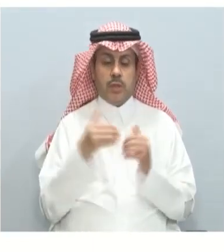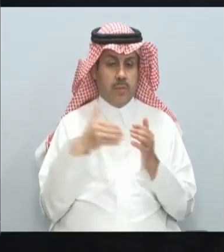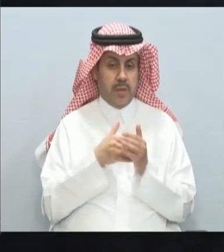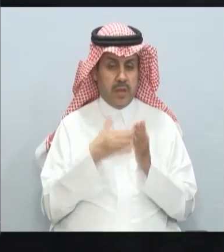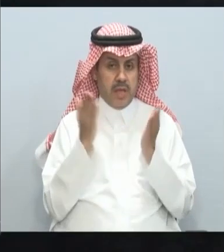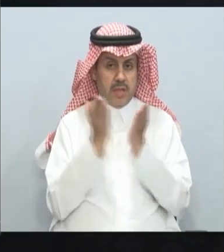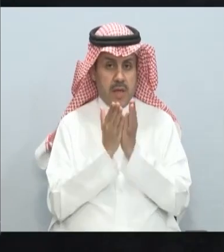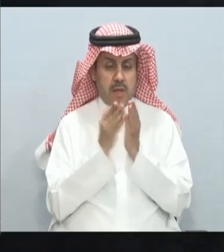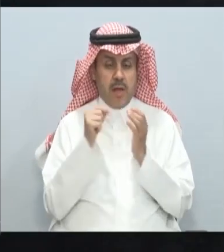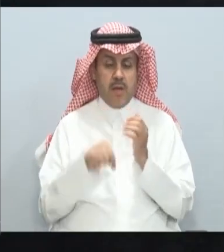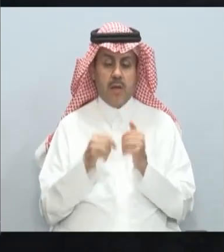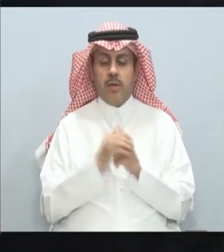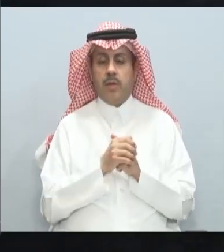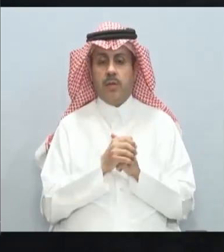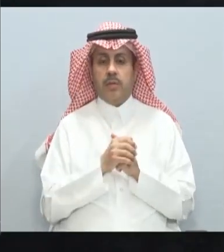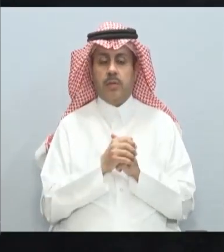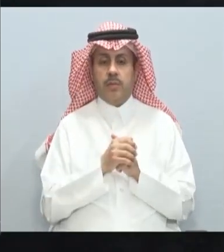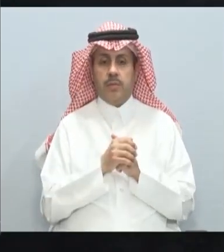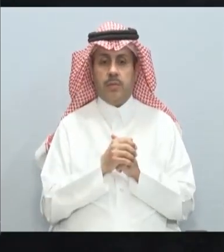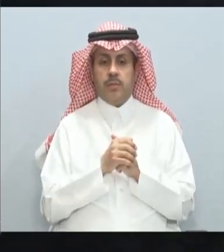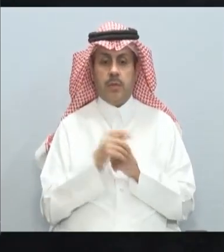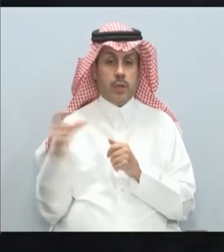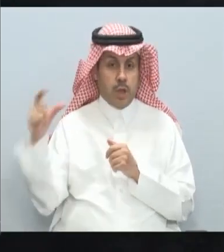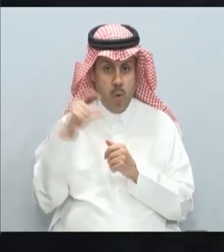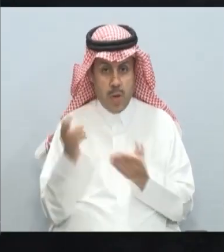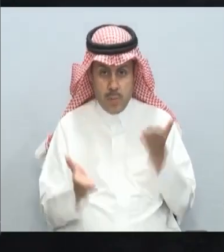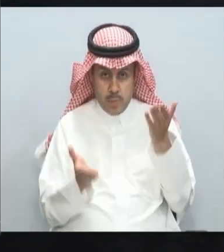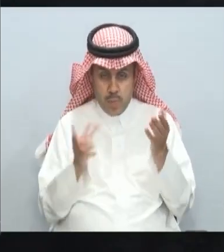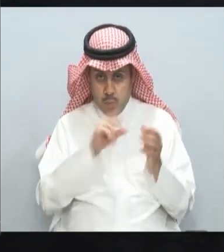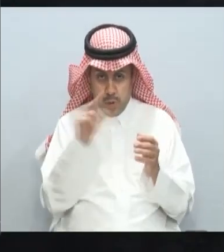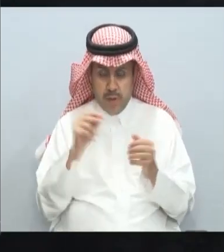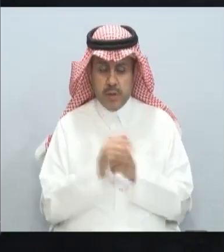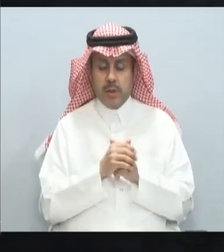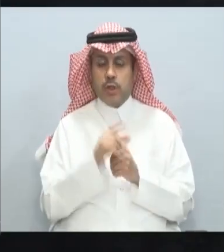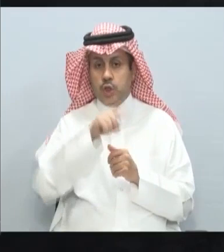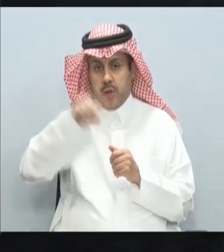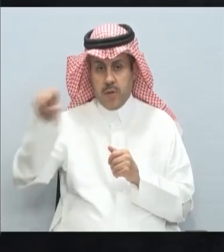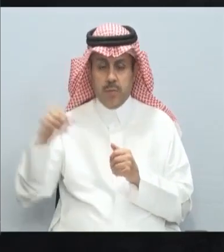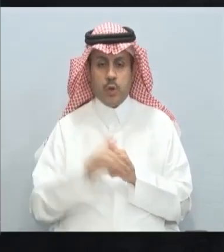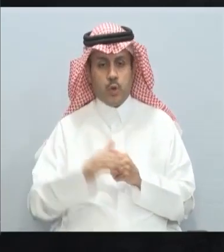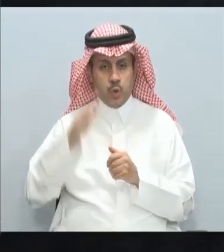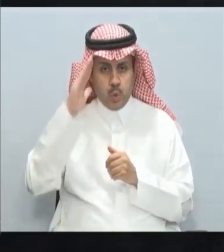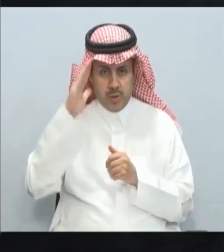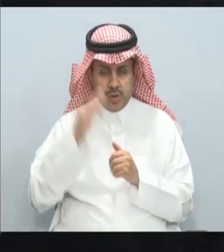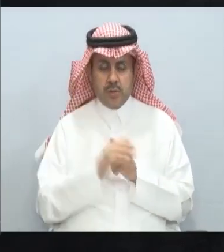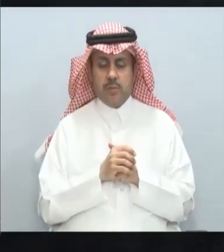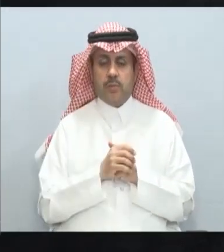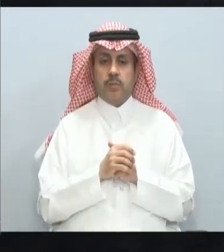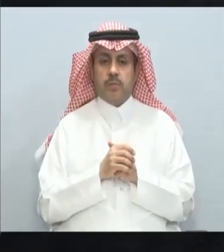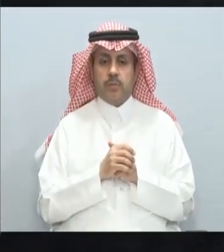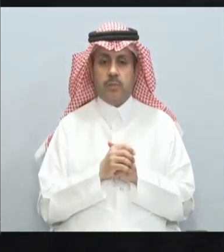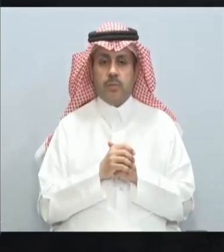انتهينا من الجزء الاول من دوال ومتباينات الجذر التربيعي شكرا جزيلا اعزائي الطلاب